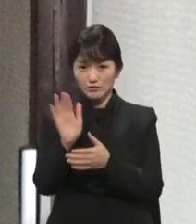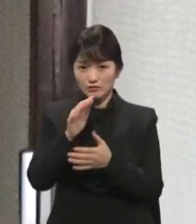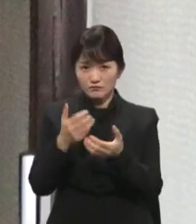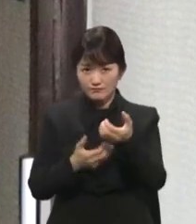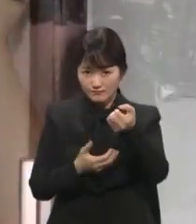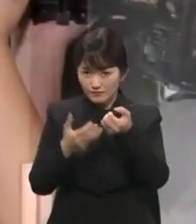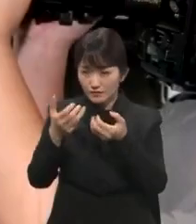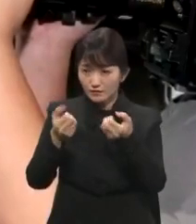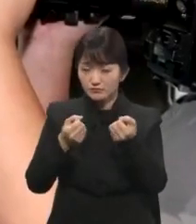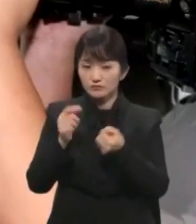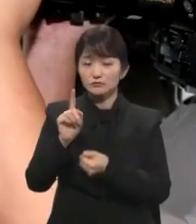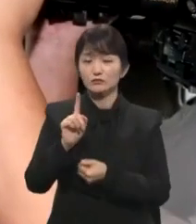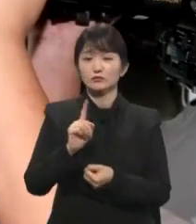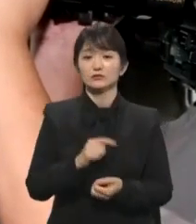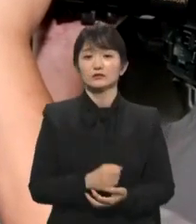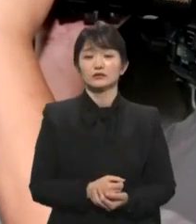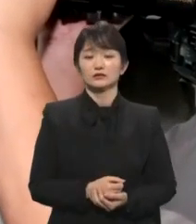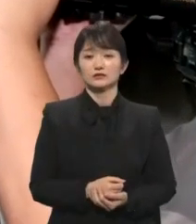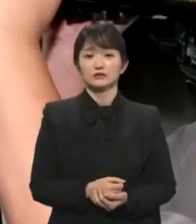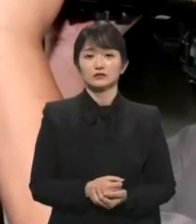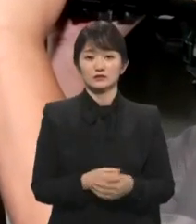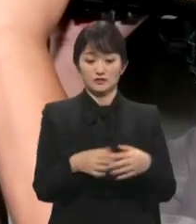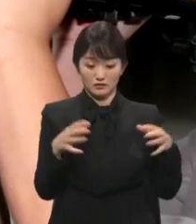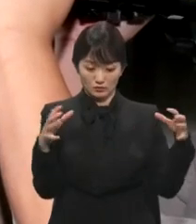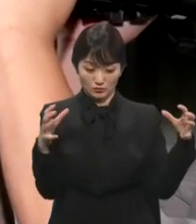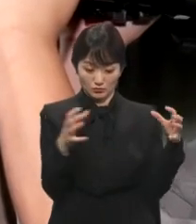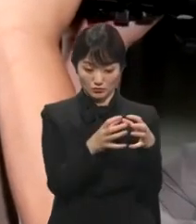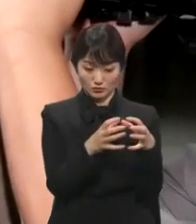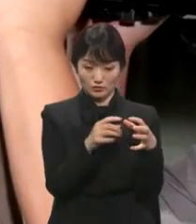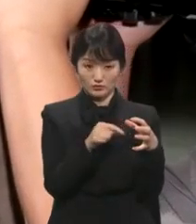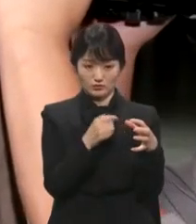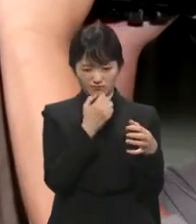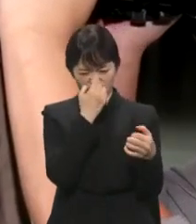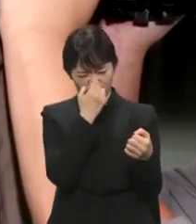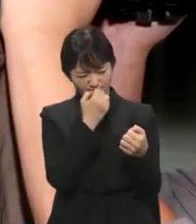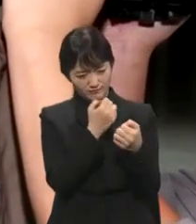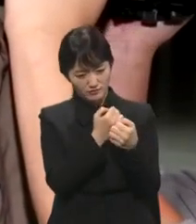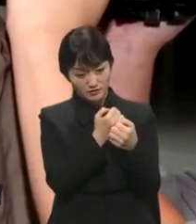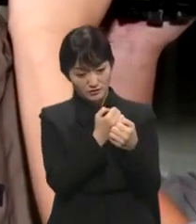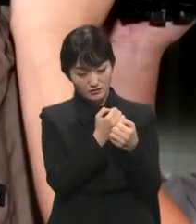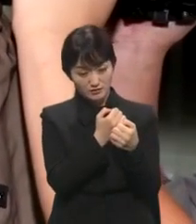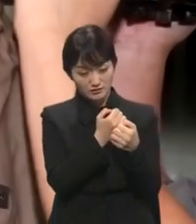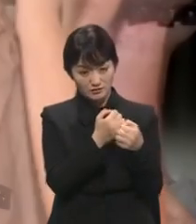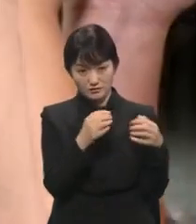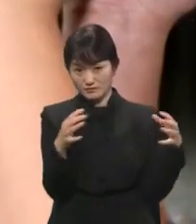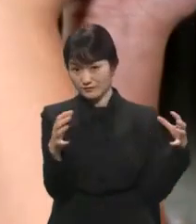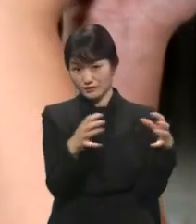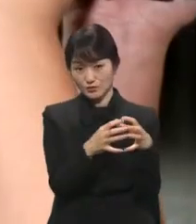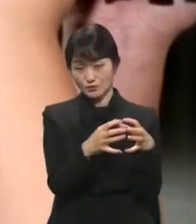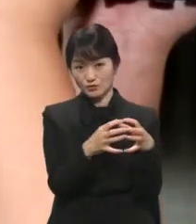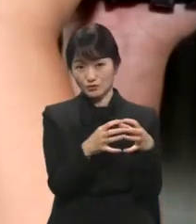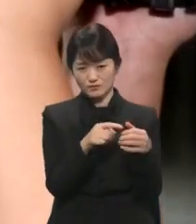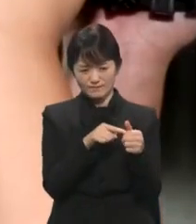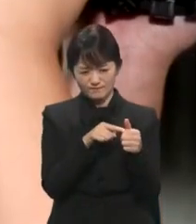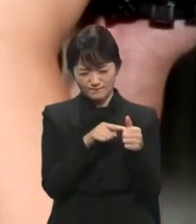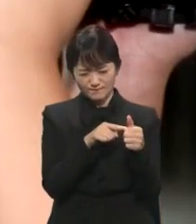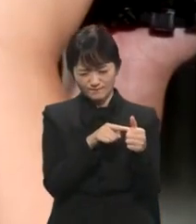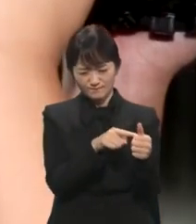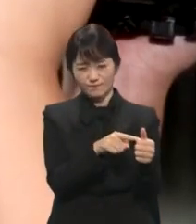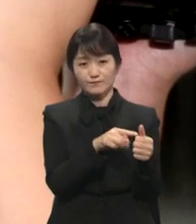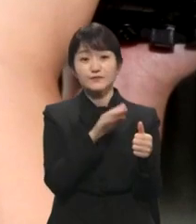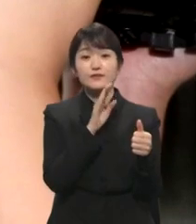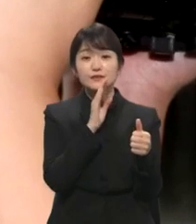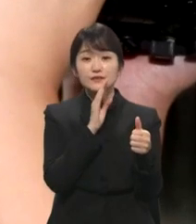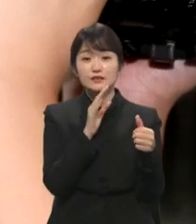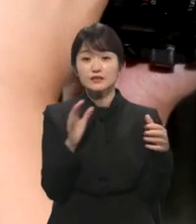화학보존제 그니까 이제 그 통합이라는 것이 무지마 통합식 그냥 통합을 또 강요하는 방식으로 해서는 진정한 의미에